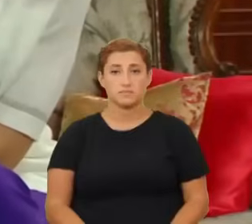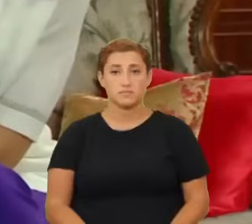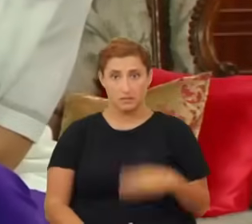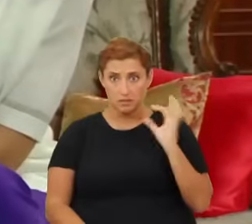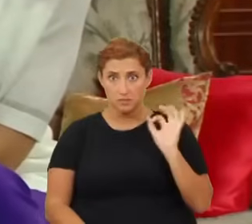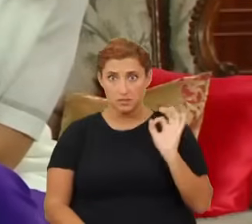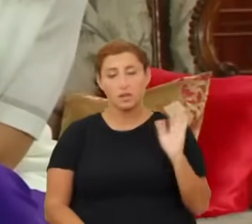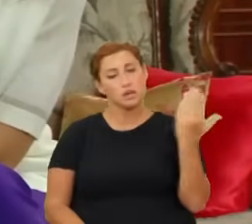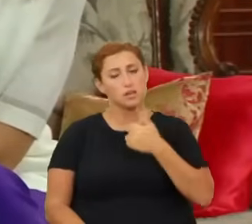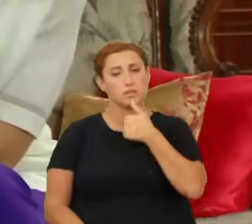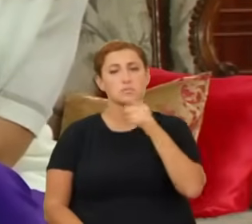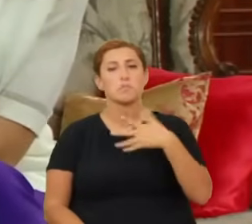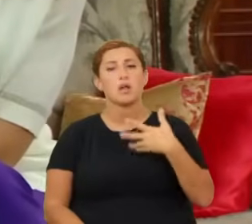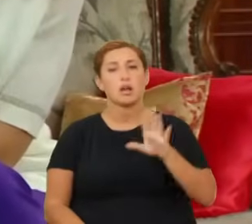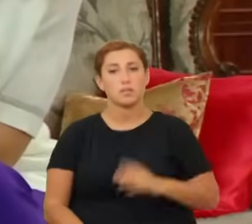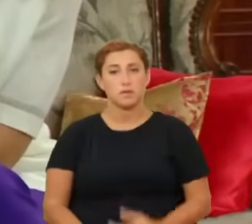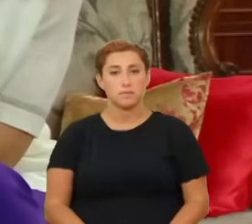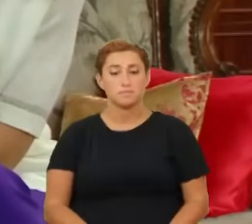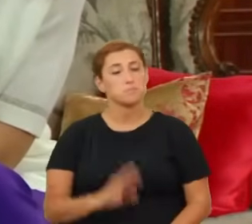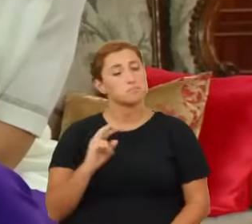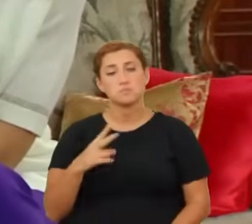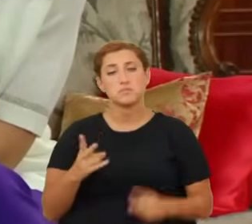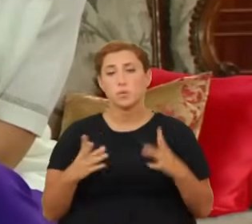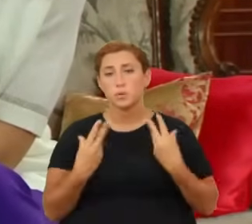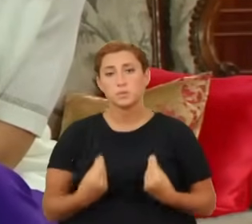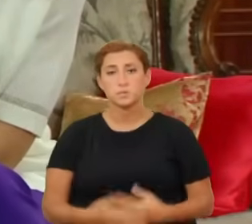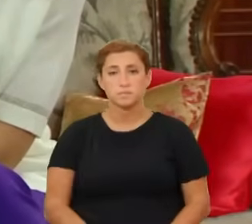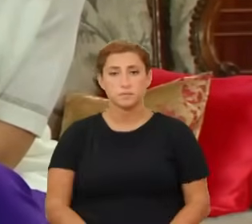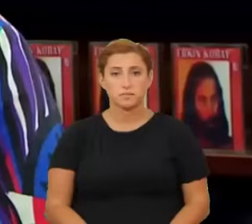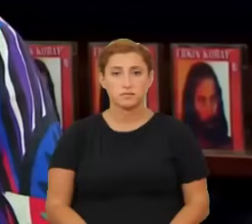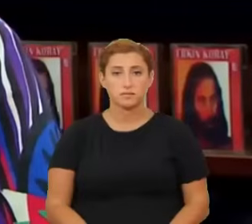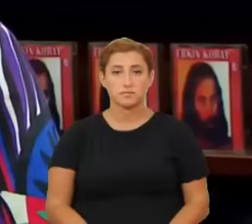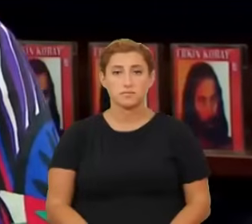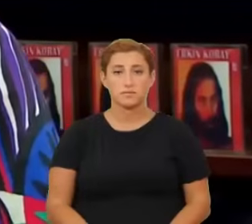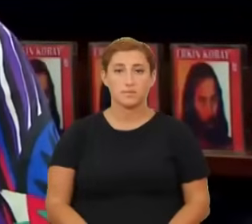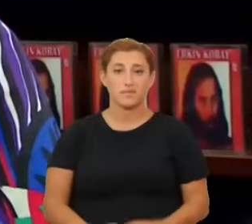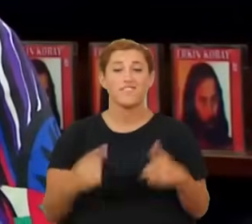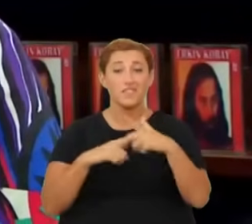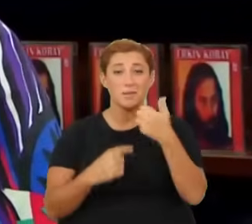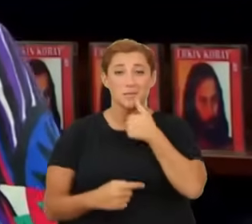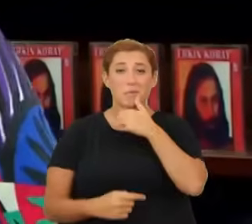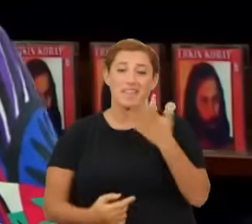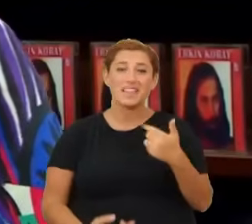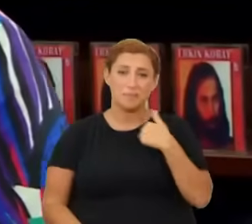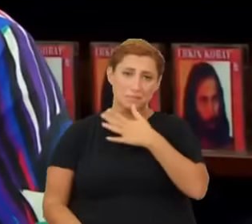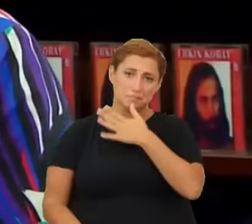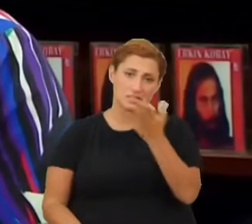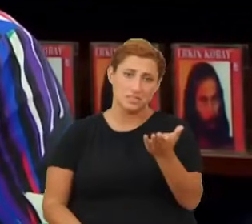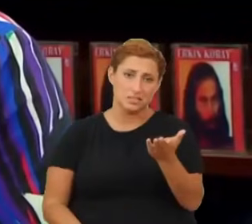mi? Gideriz babacığım, sen merak etme. Ha. Peki, otur. Fehim baba, yani beni